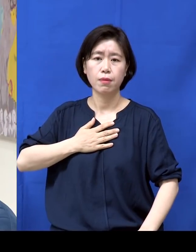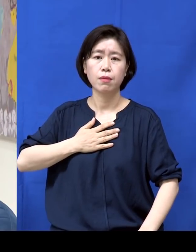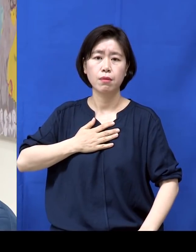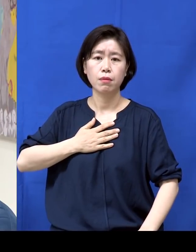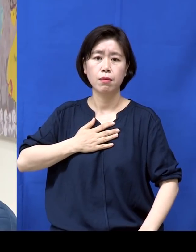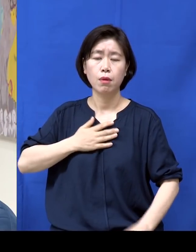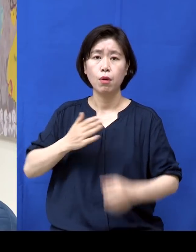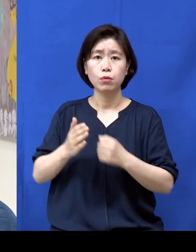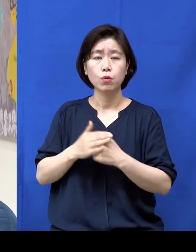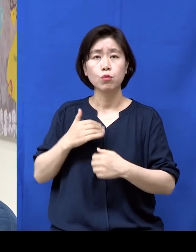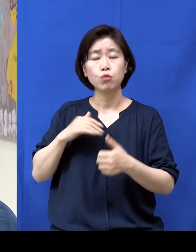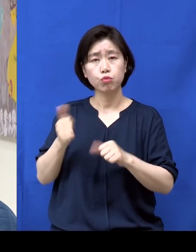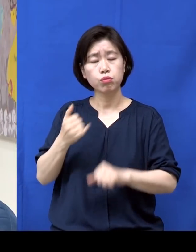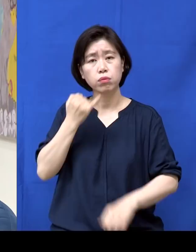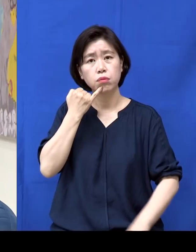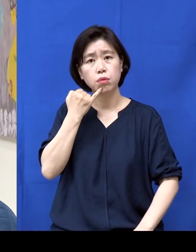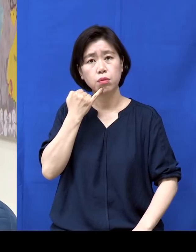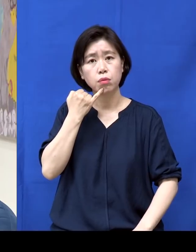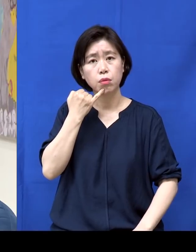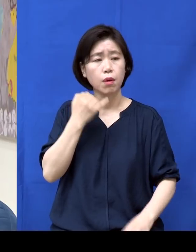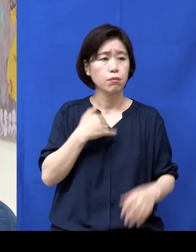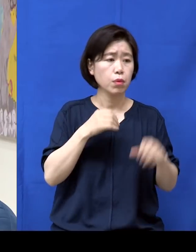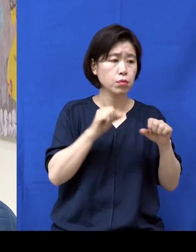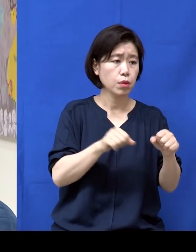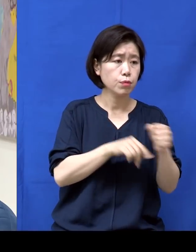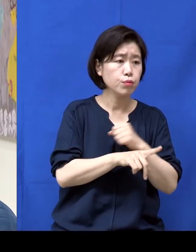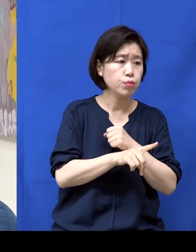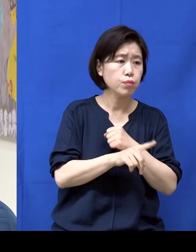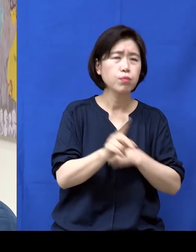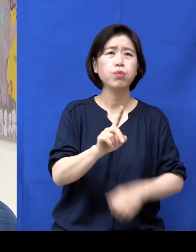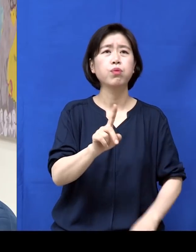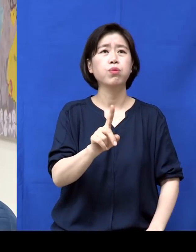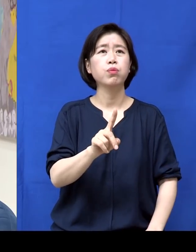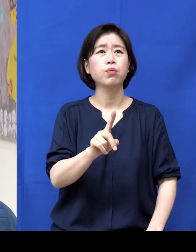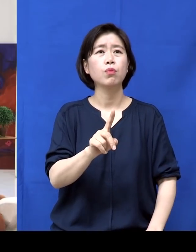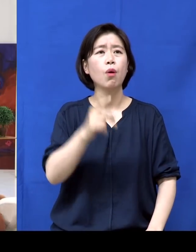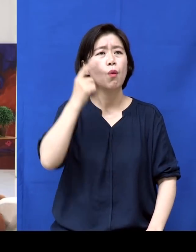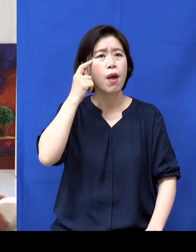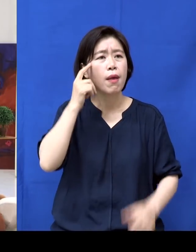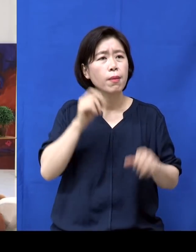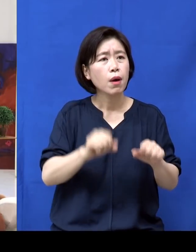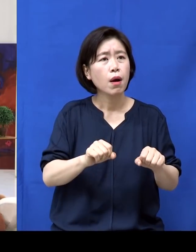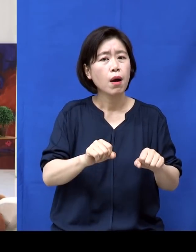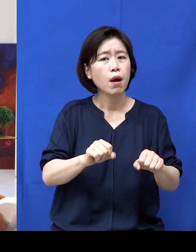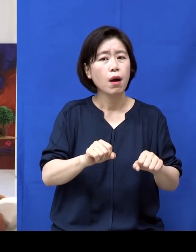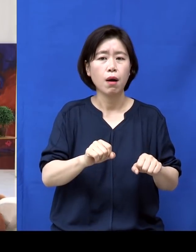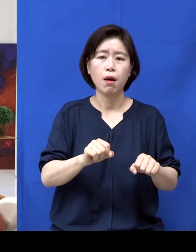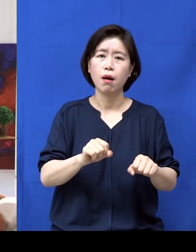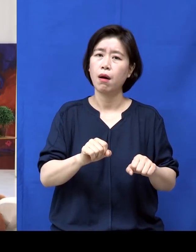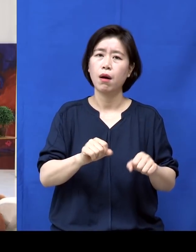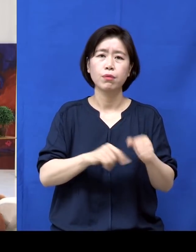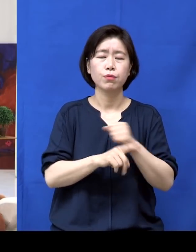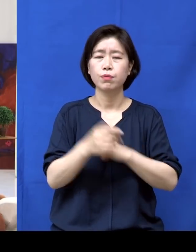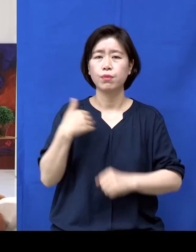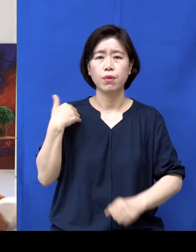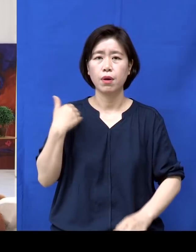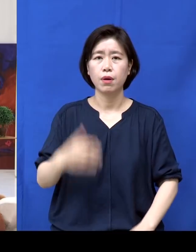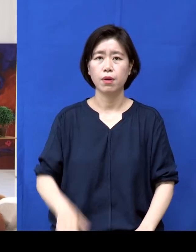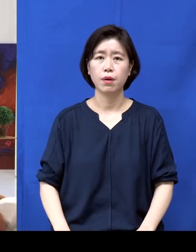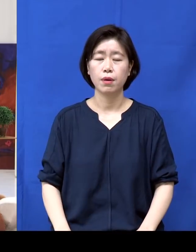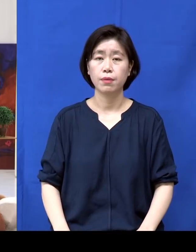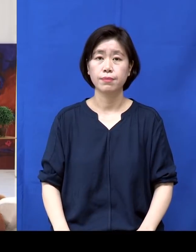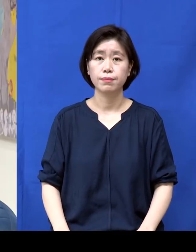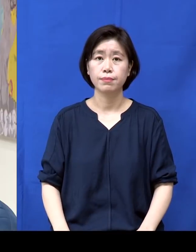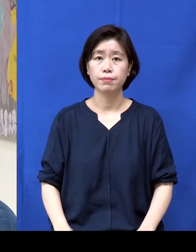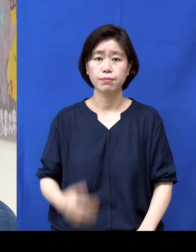죽어도 되는데 굳이 살아야 될 이유를 처음에 한 달 동안 못 찾은 거예요. 그러다 보니까 옆에서